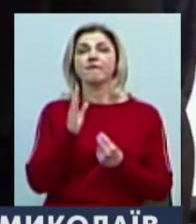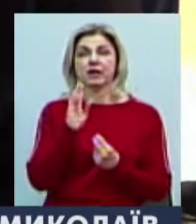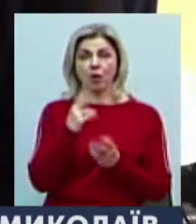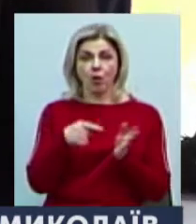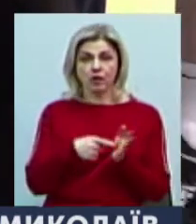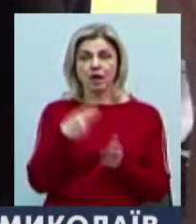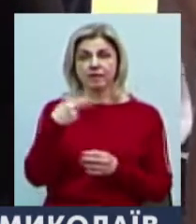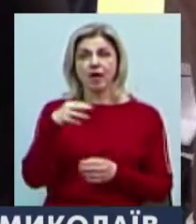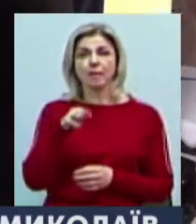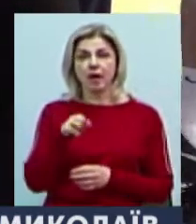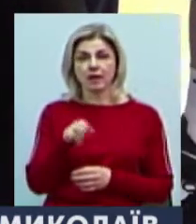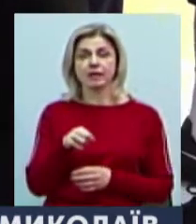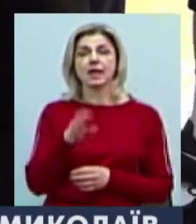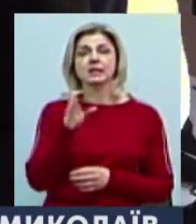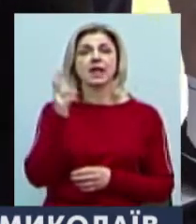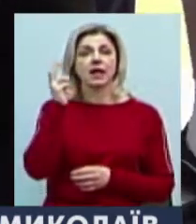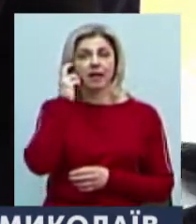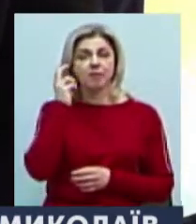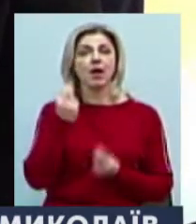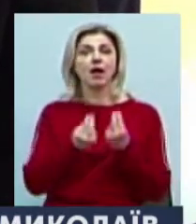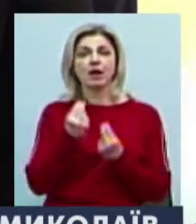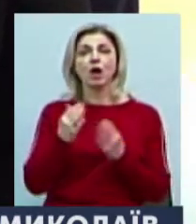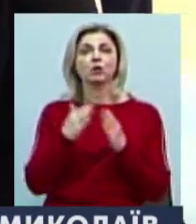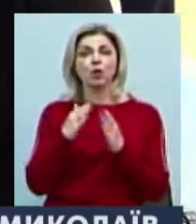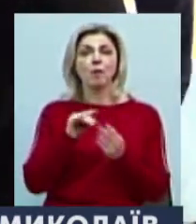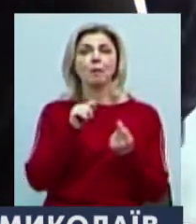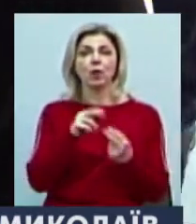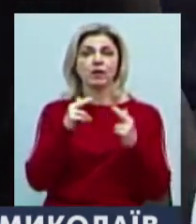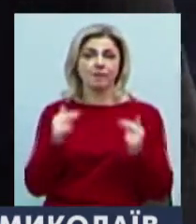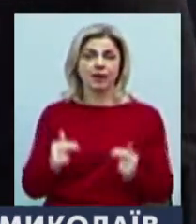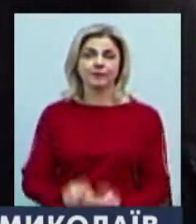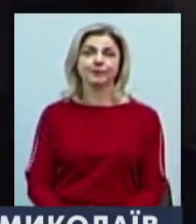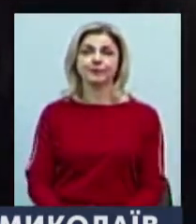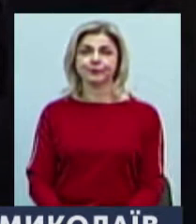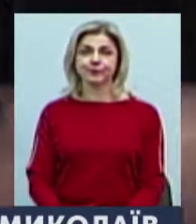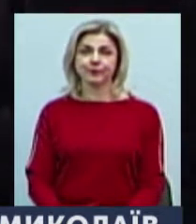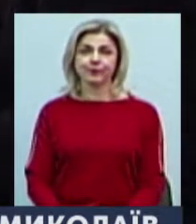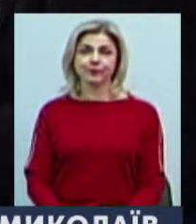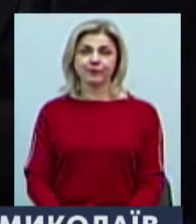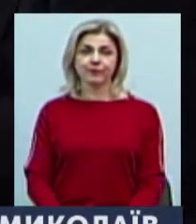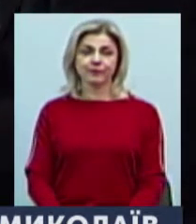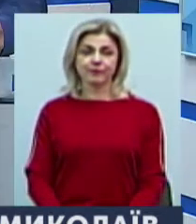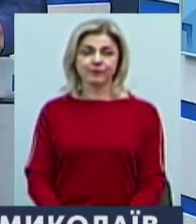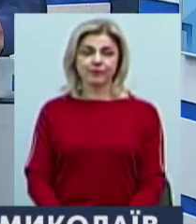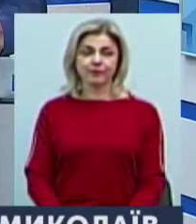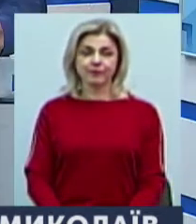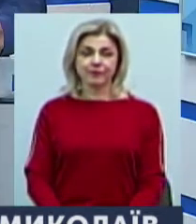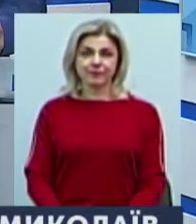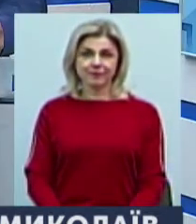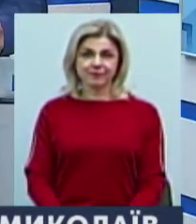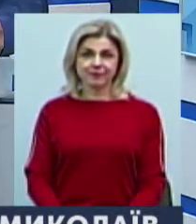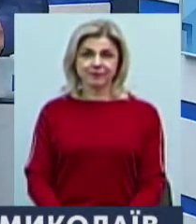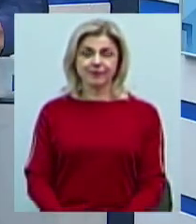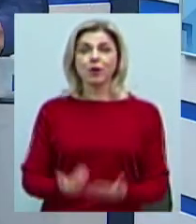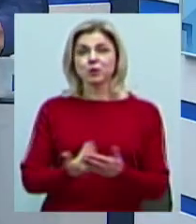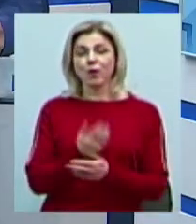20 березня проти Хіміка. Кияни того ж дня гратимуть вдома проти Дніпра. Володимир Степанов, телевізійні новини Миколаївщини.